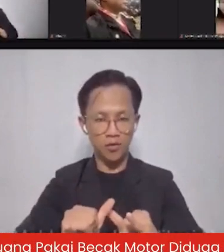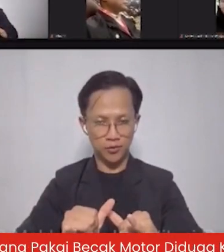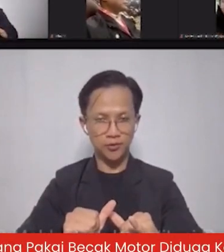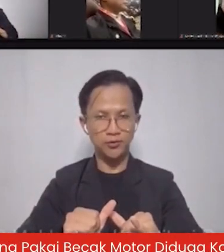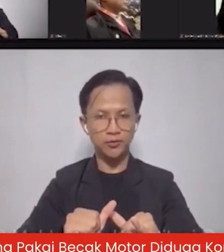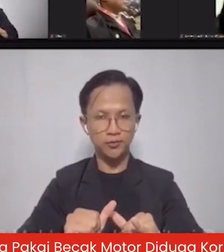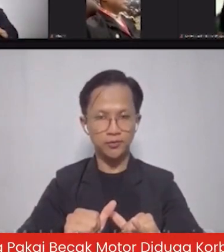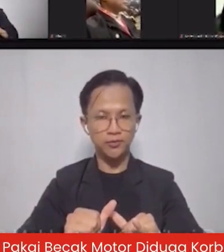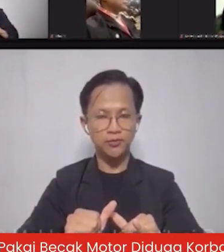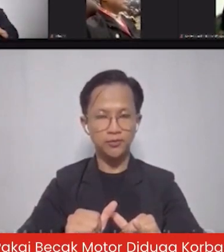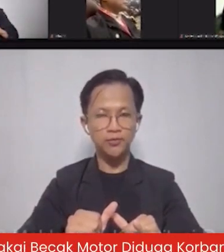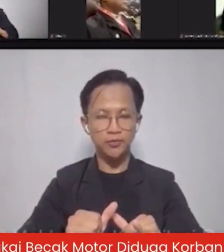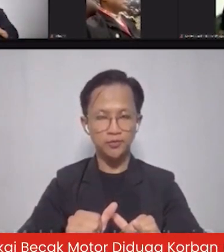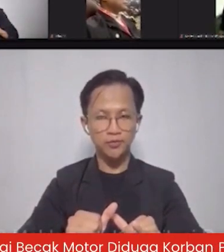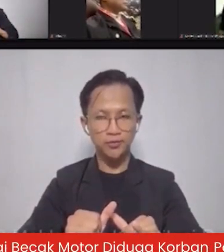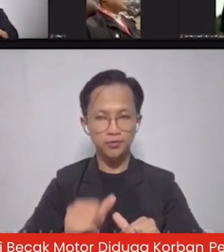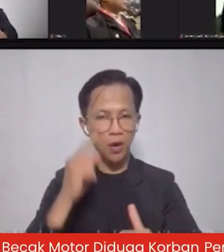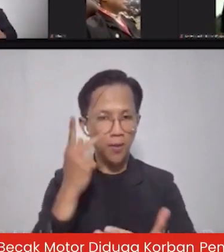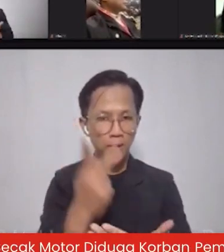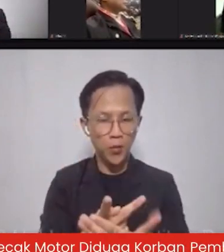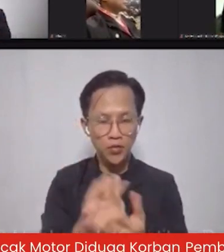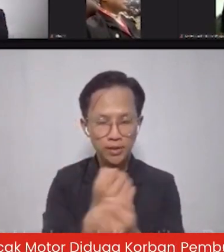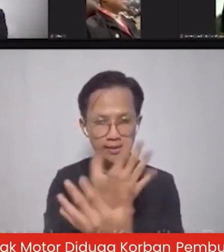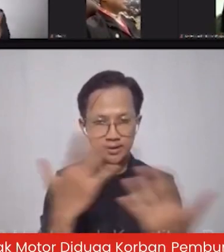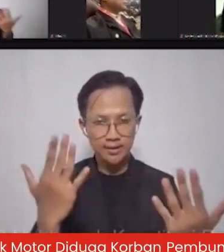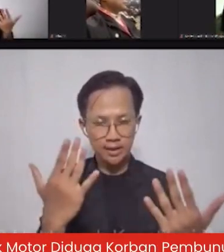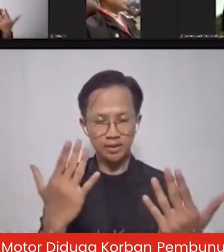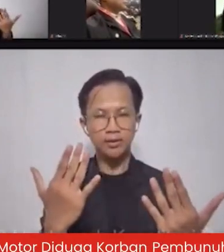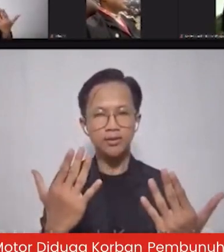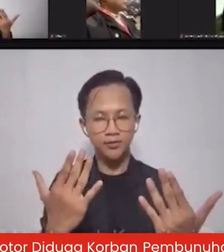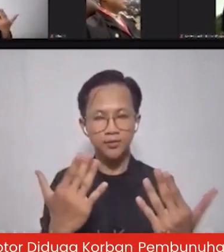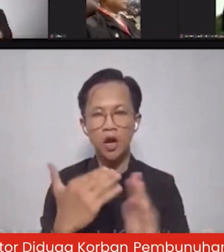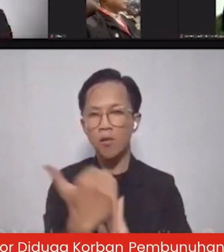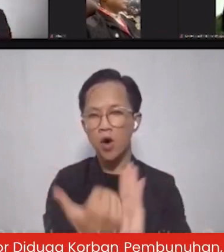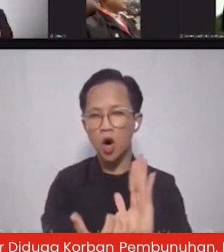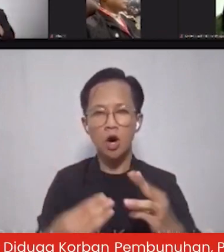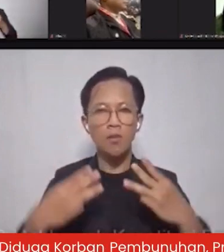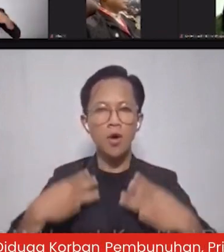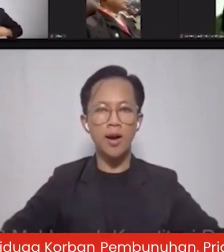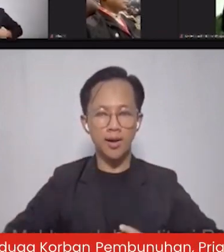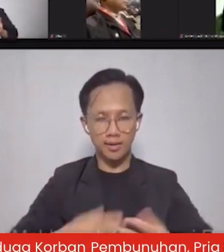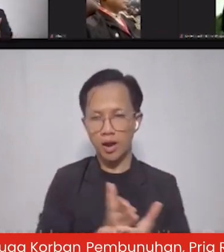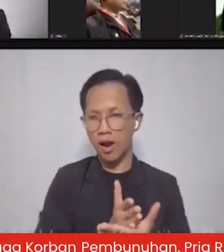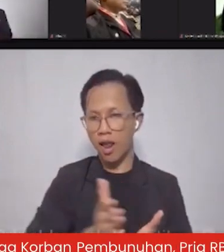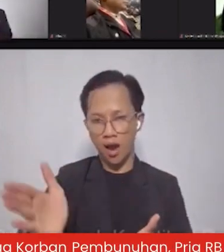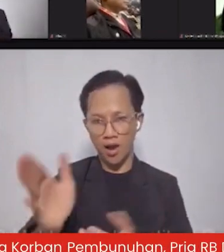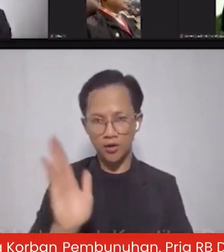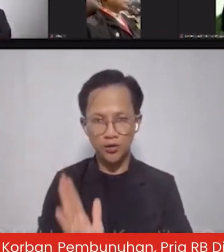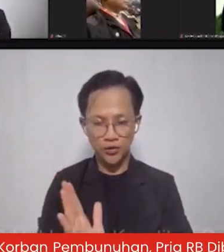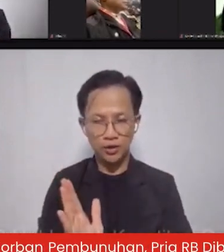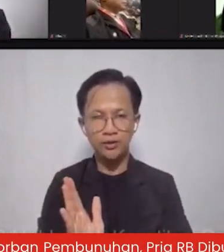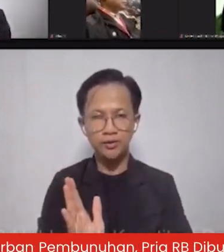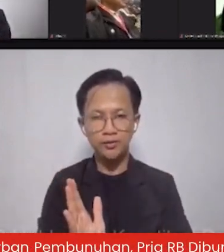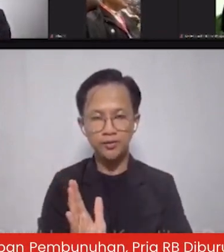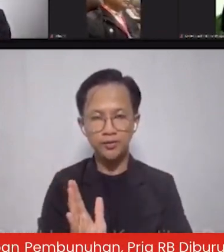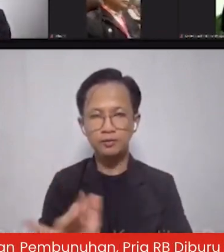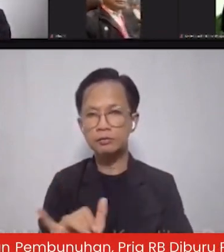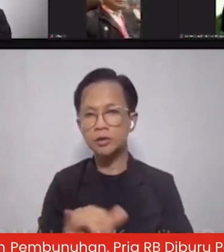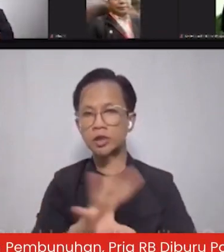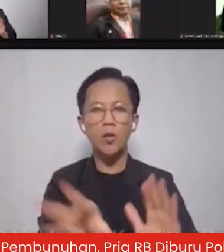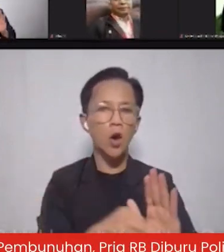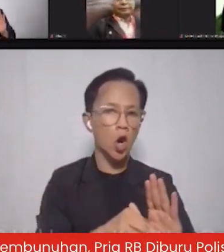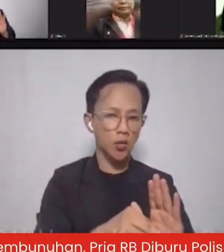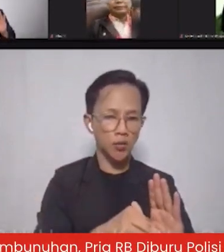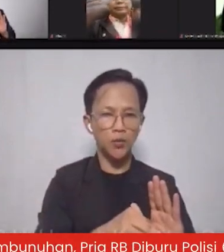lainnya terbukti melakukan pelanggaran terhadap kode etik dan perilaku hakim konstitusi sebagaimana tertuang dalam Sapta